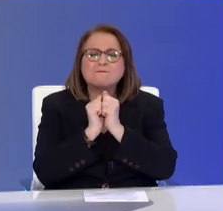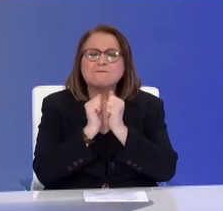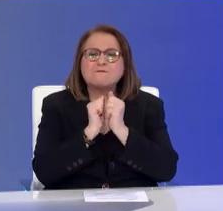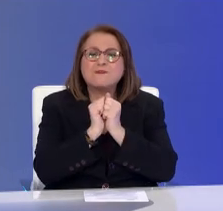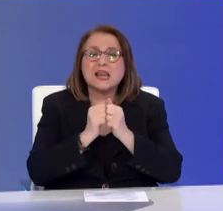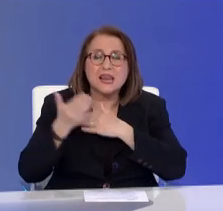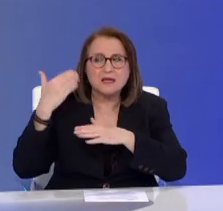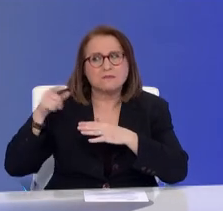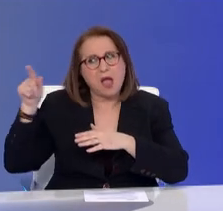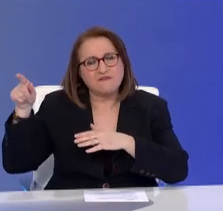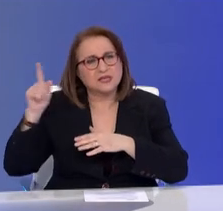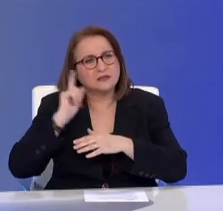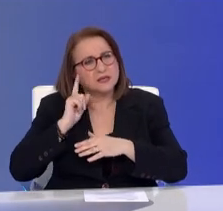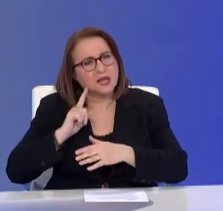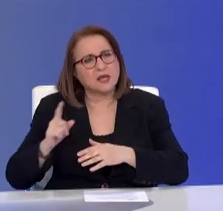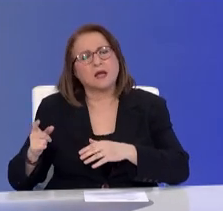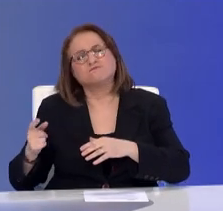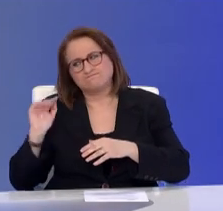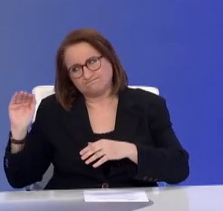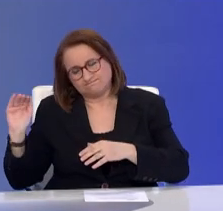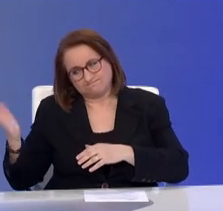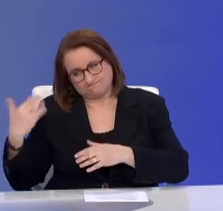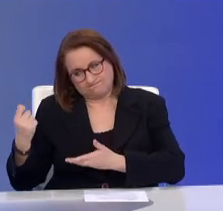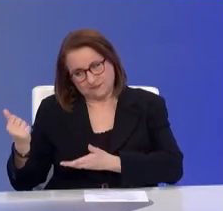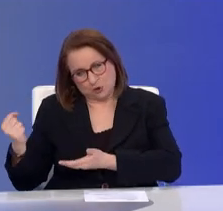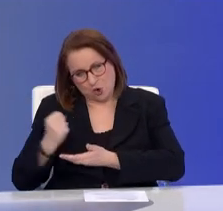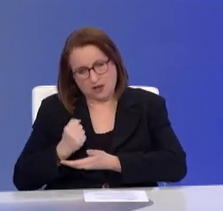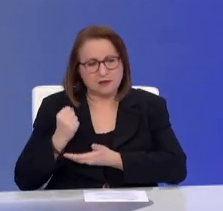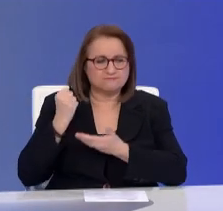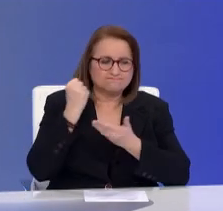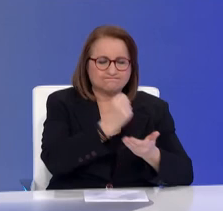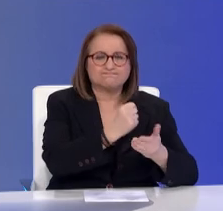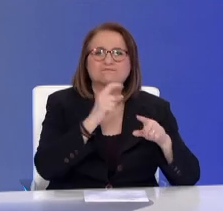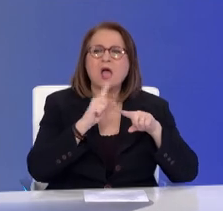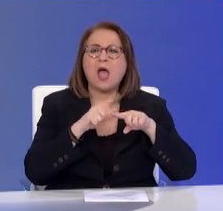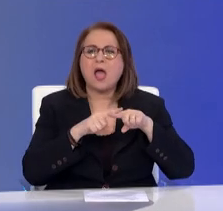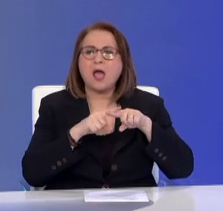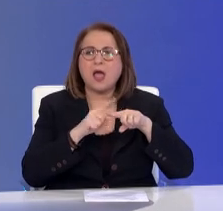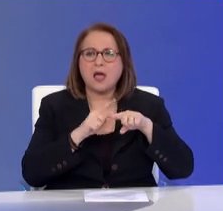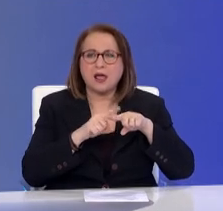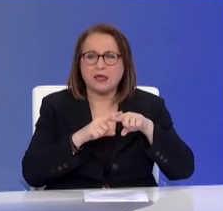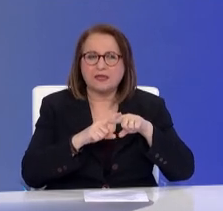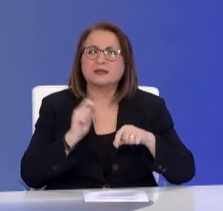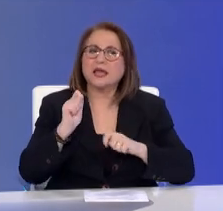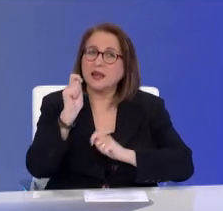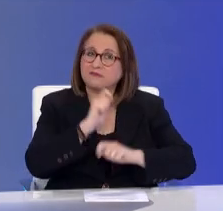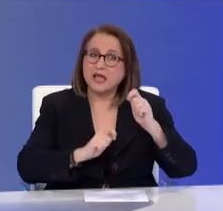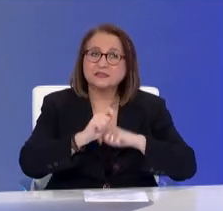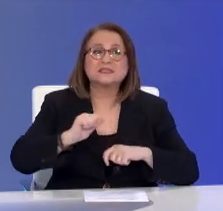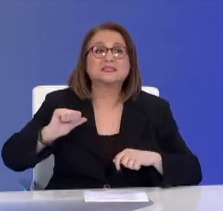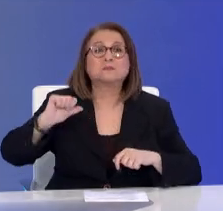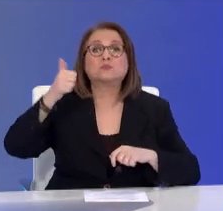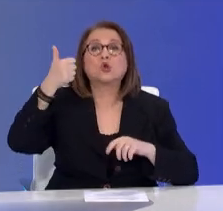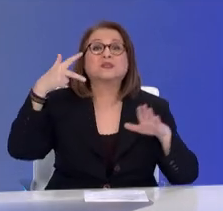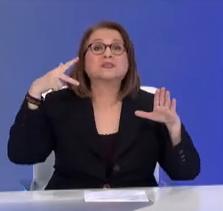στην Ελλάδα, αλλά και στην δημιουργία της πρώτης τράπεζας στη